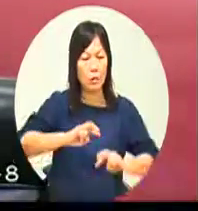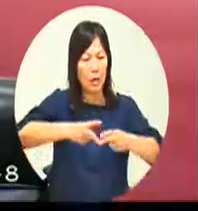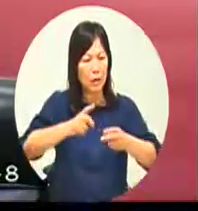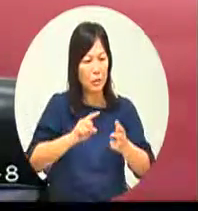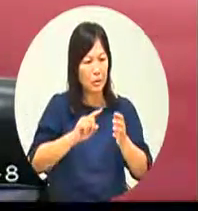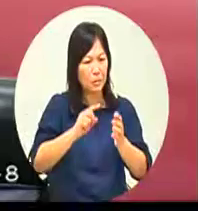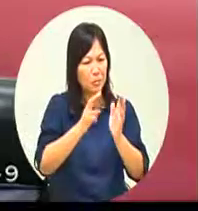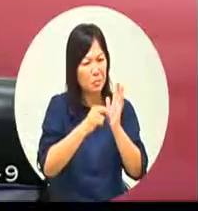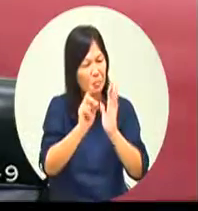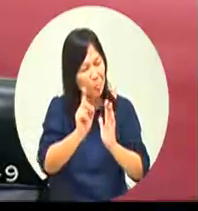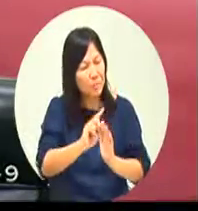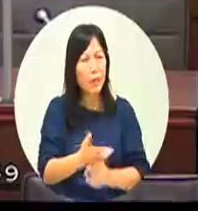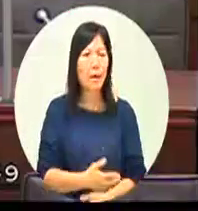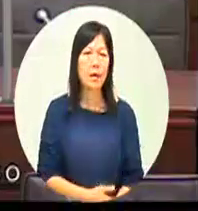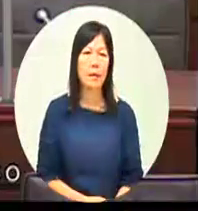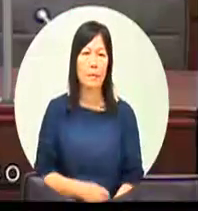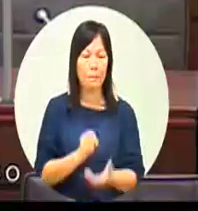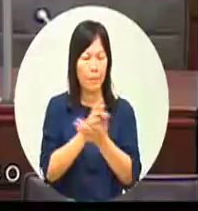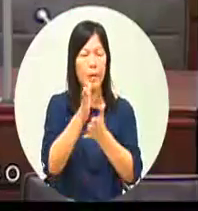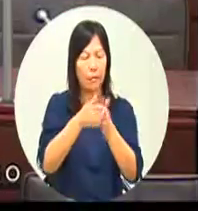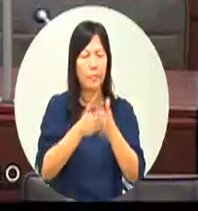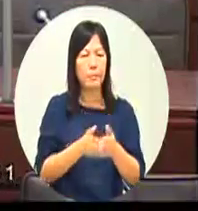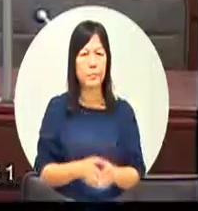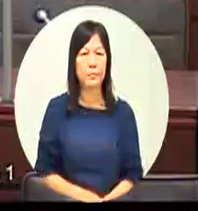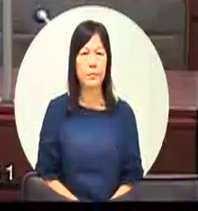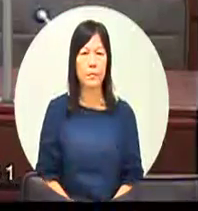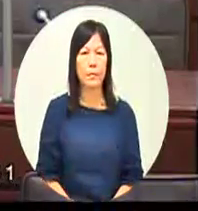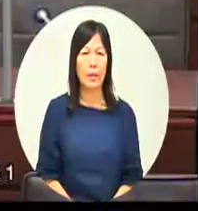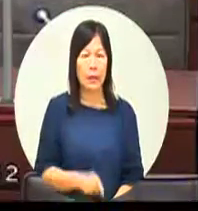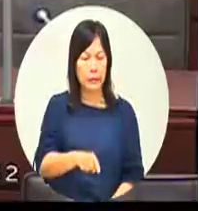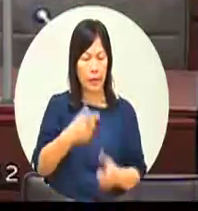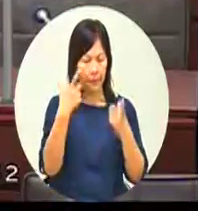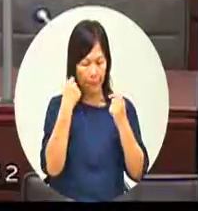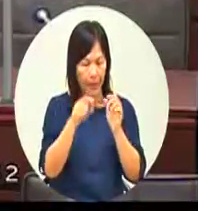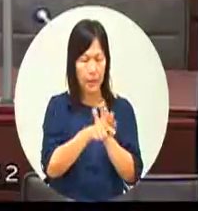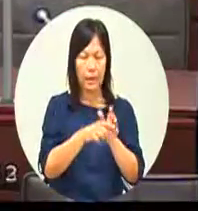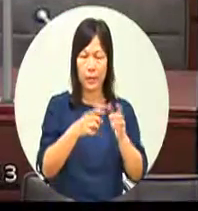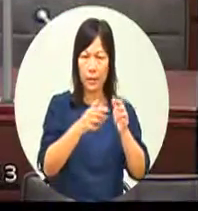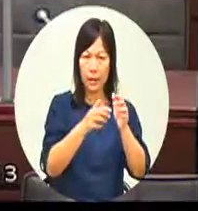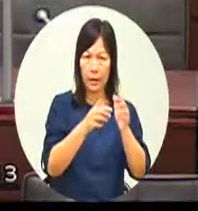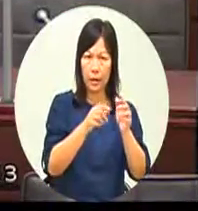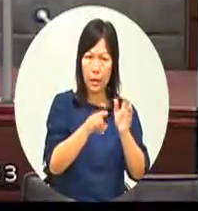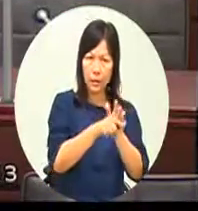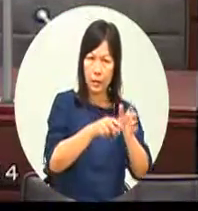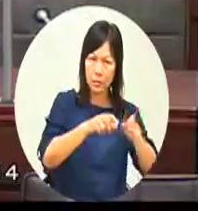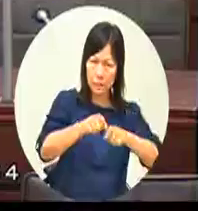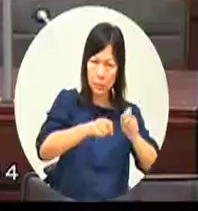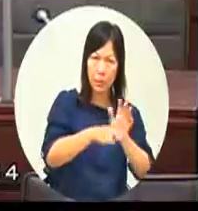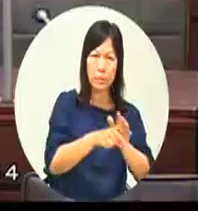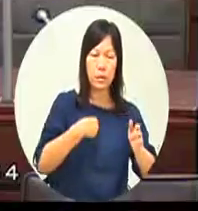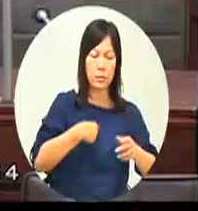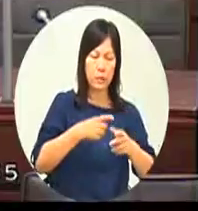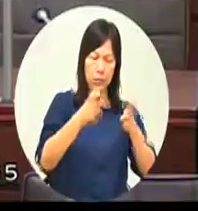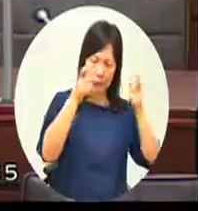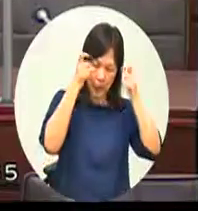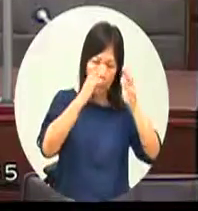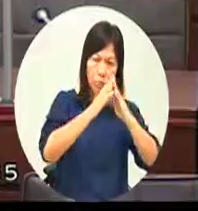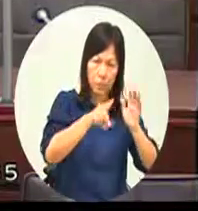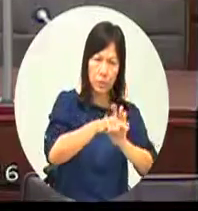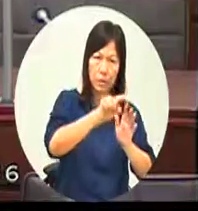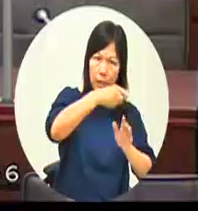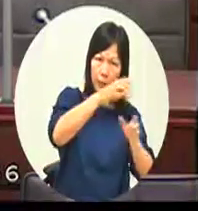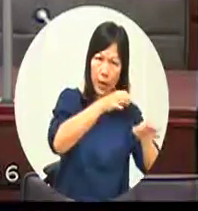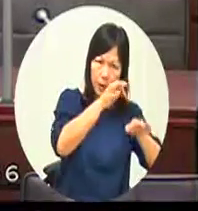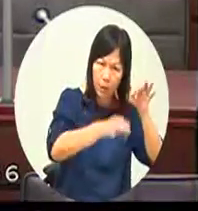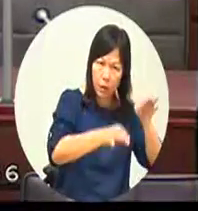样？ 这个部分跟李议员报告哈。基本我们在原先的版本里面，本市的100公斤，100公斤